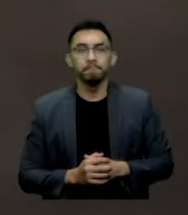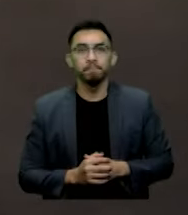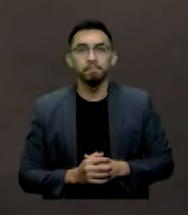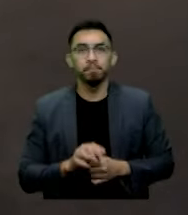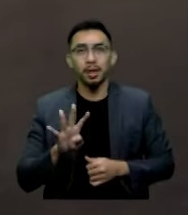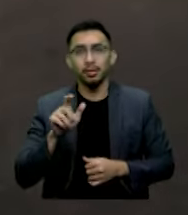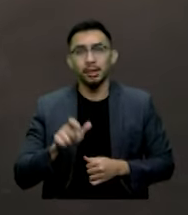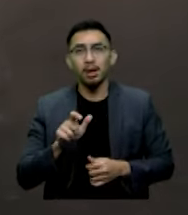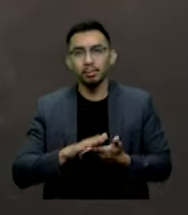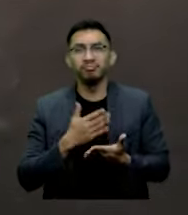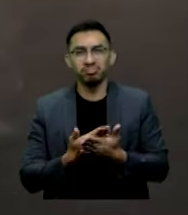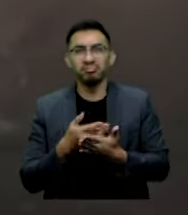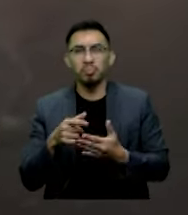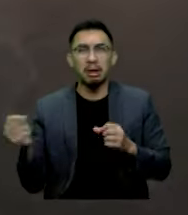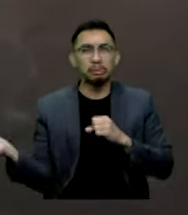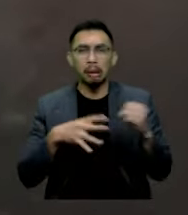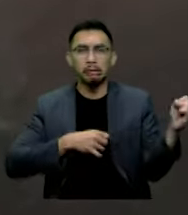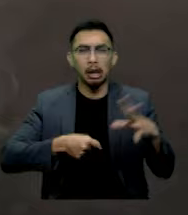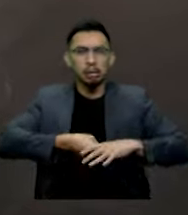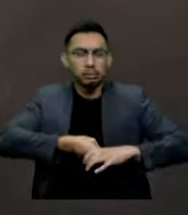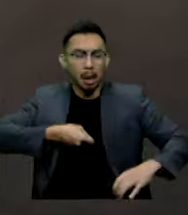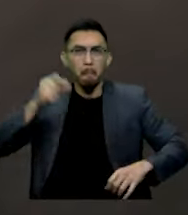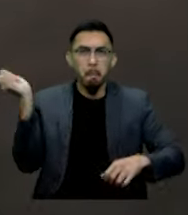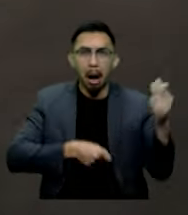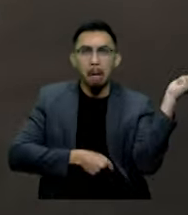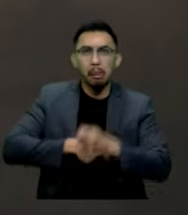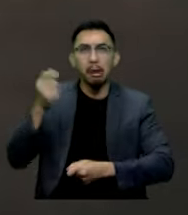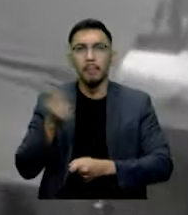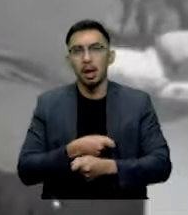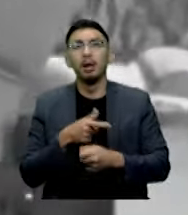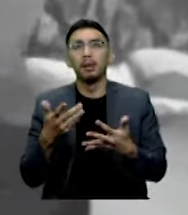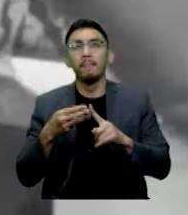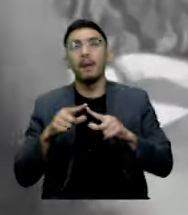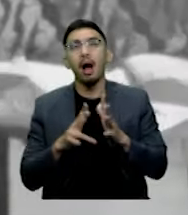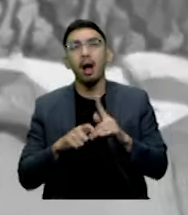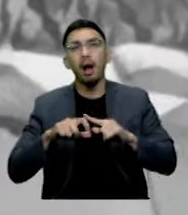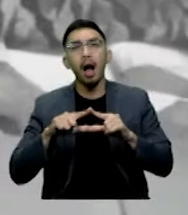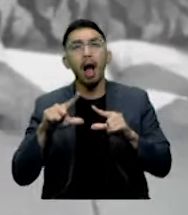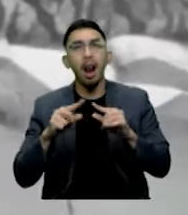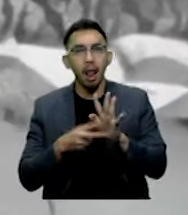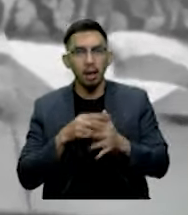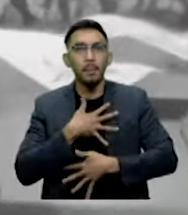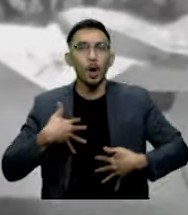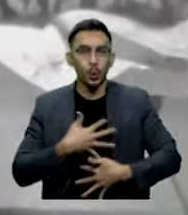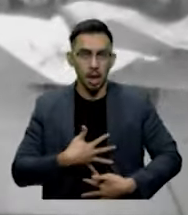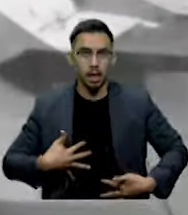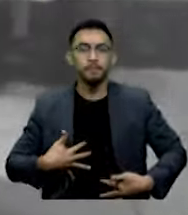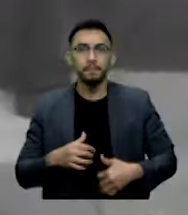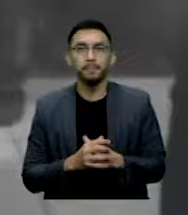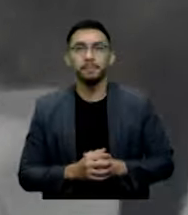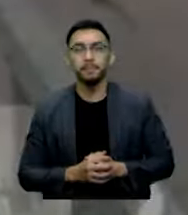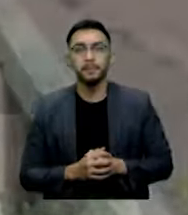Empat orang tewas akibat saling serang menggunakan senjata tajam atau carok di Kabupaten Bangkalan, Madura, Jawa Timur.